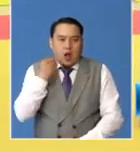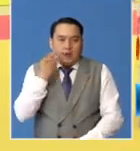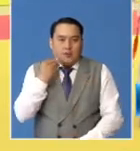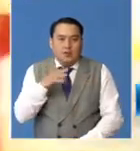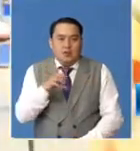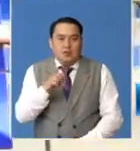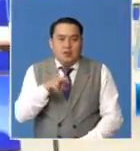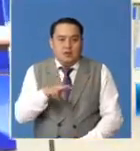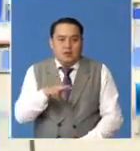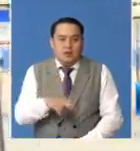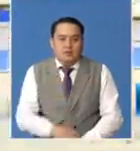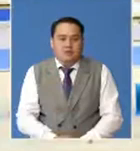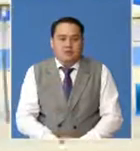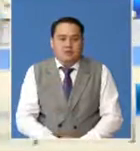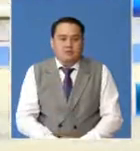и Каскелена.